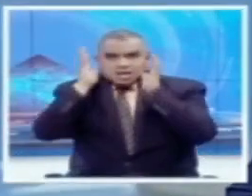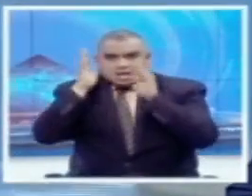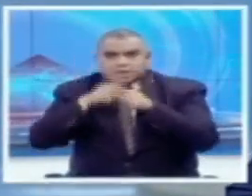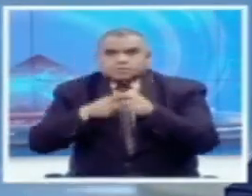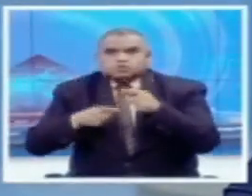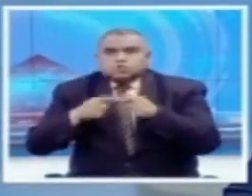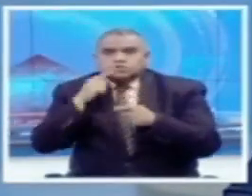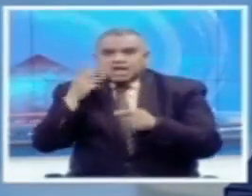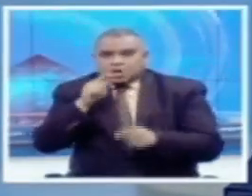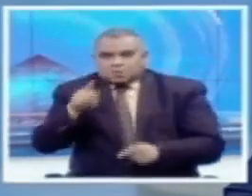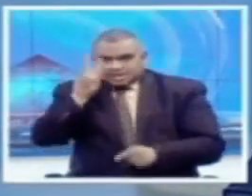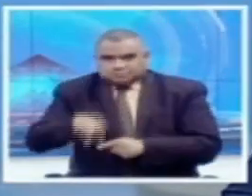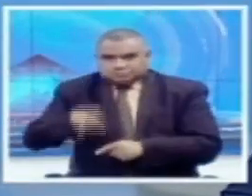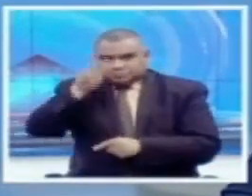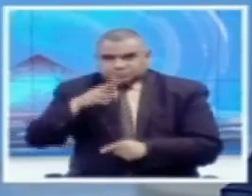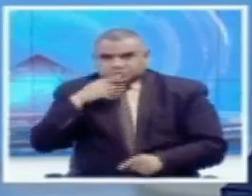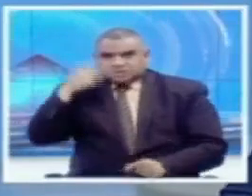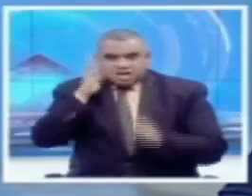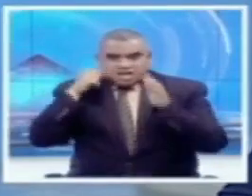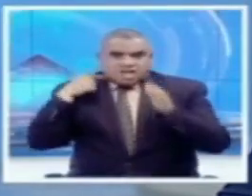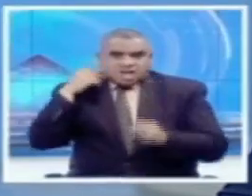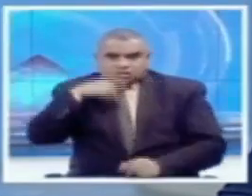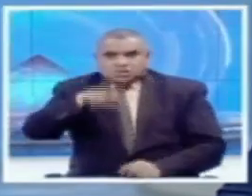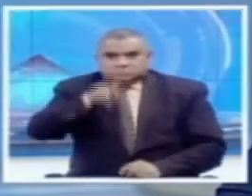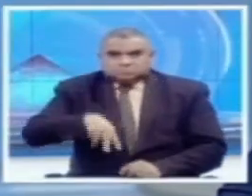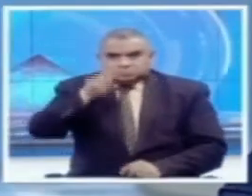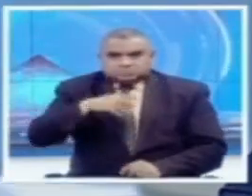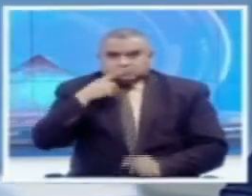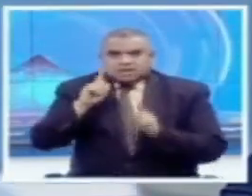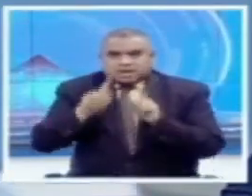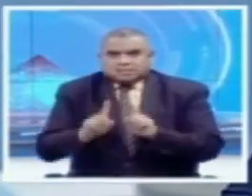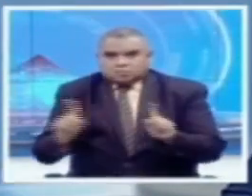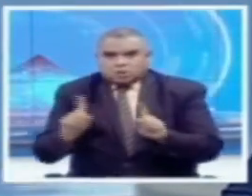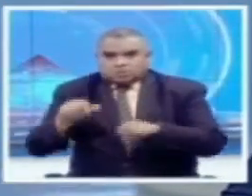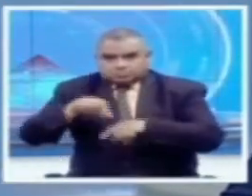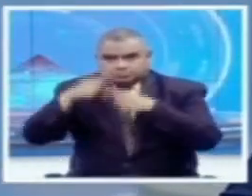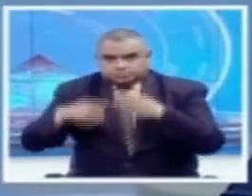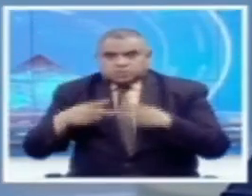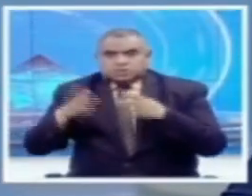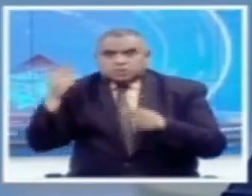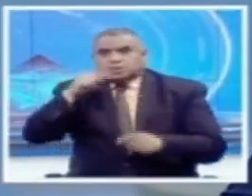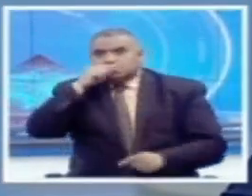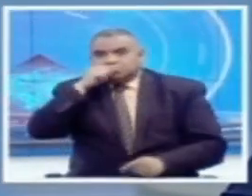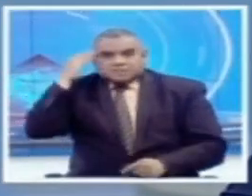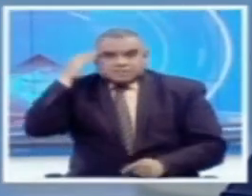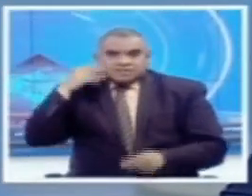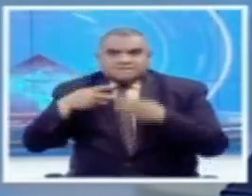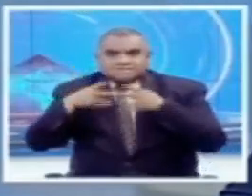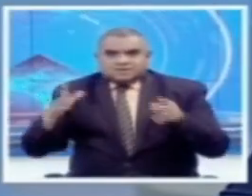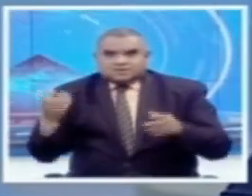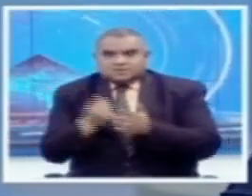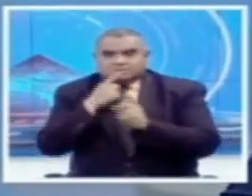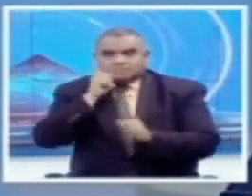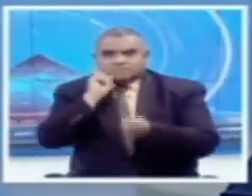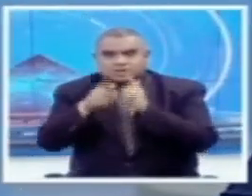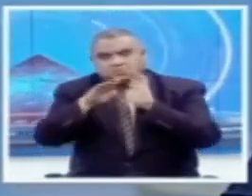القيام نصف ساعة بعد صلاة العشاء، مع الالتزام بعلامات التباعد في المسجد وفتح مصليات السيدات التي